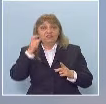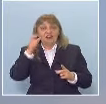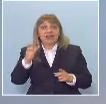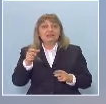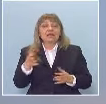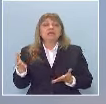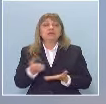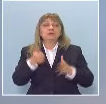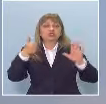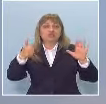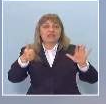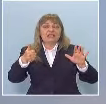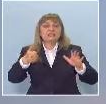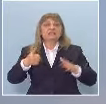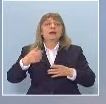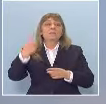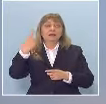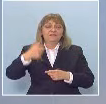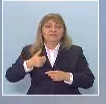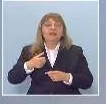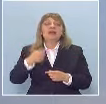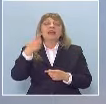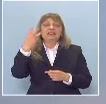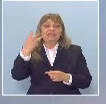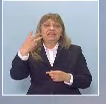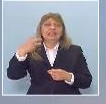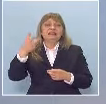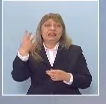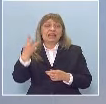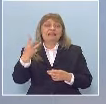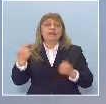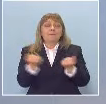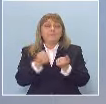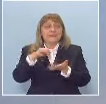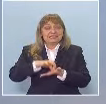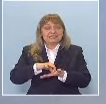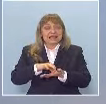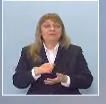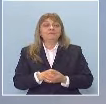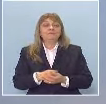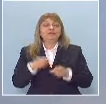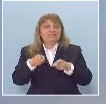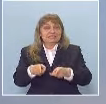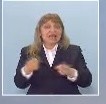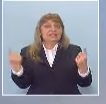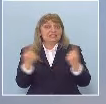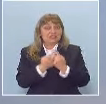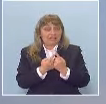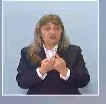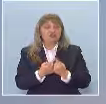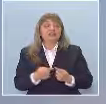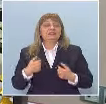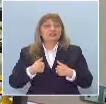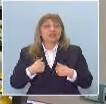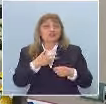титли, 2 първи, 1 второ и 3 трети места. С тях ни срещат Нивелина Няголова и операторът Неделчо